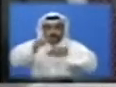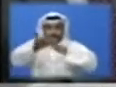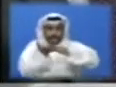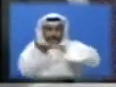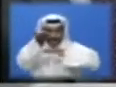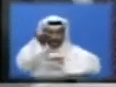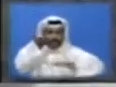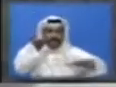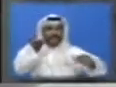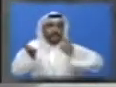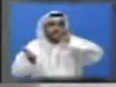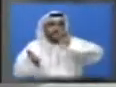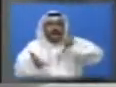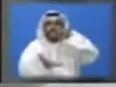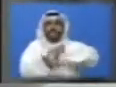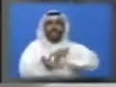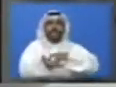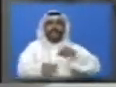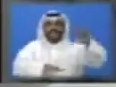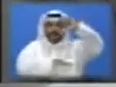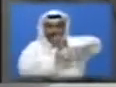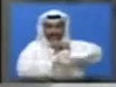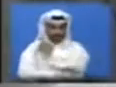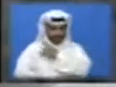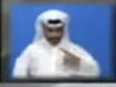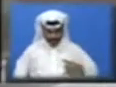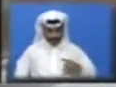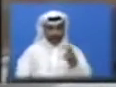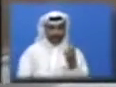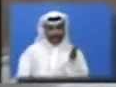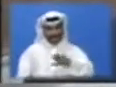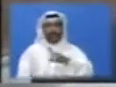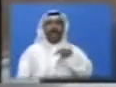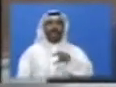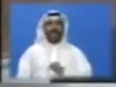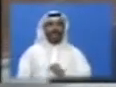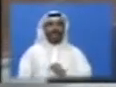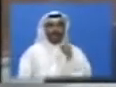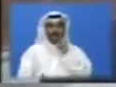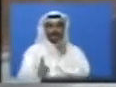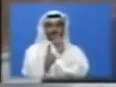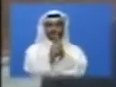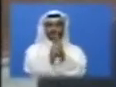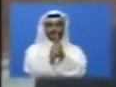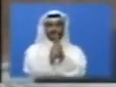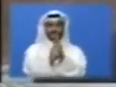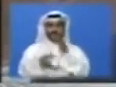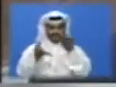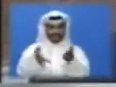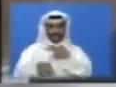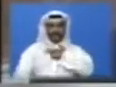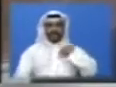الصحي في كل من مدينتي بلغراد ونوفي بازار. وجدنا من خلال لقائنا مع رئيس الحكومة